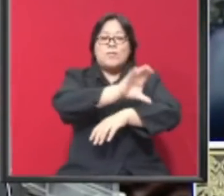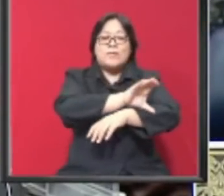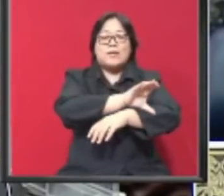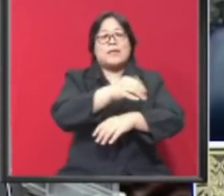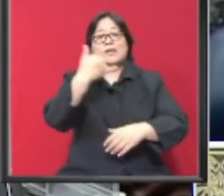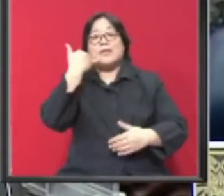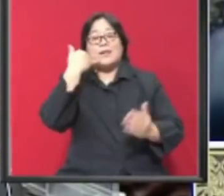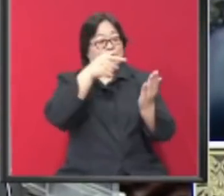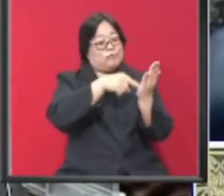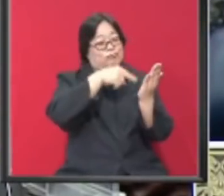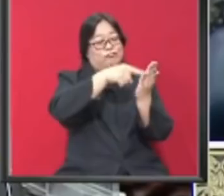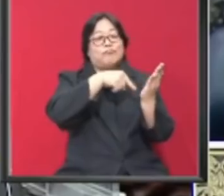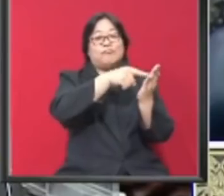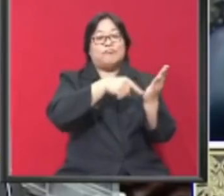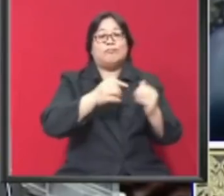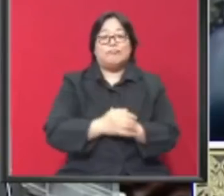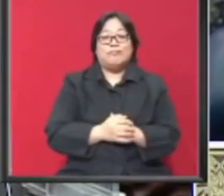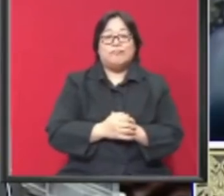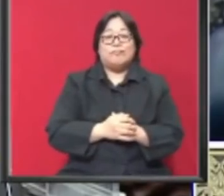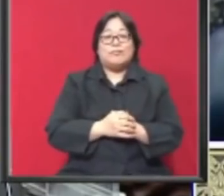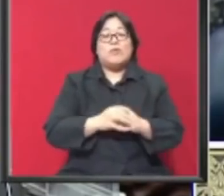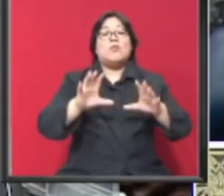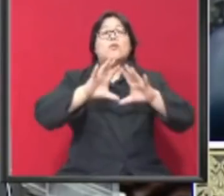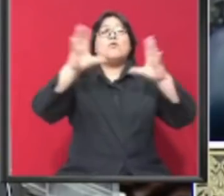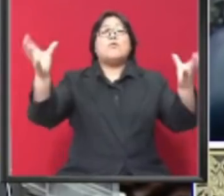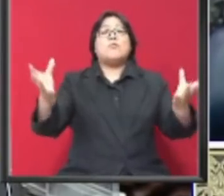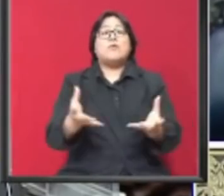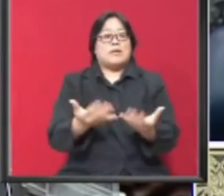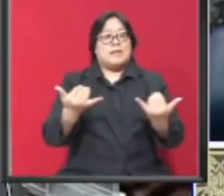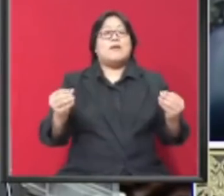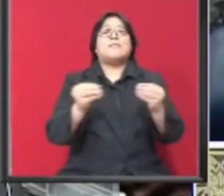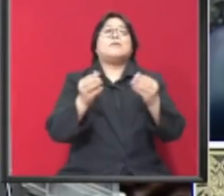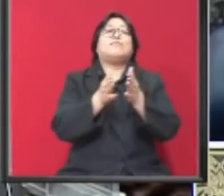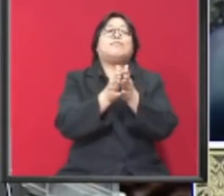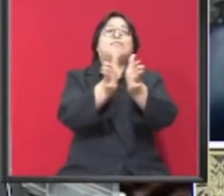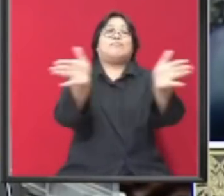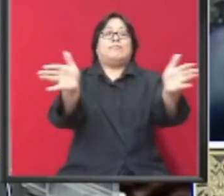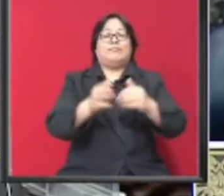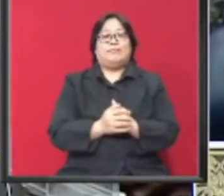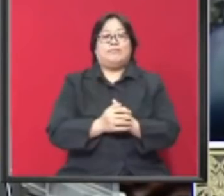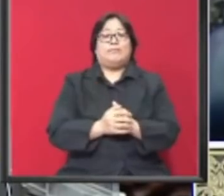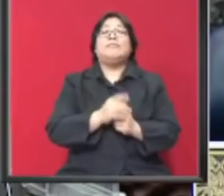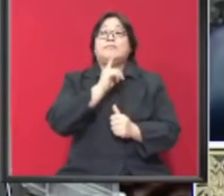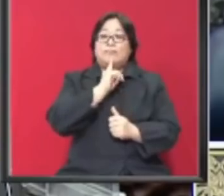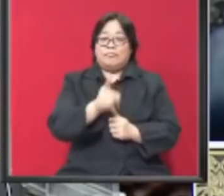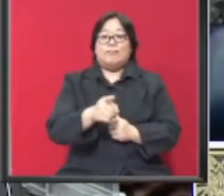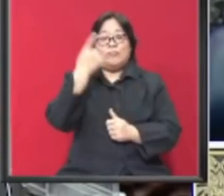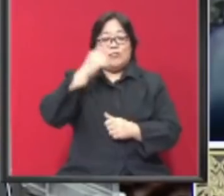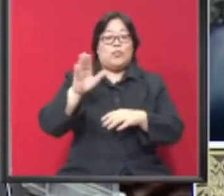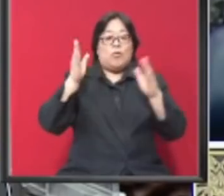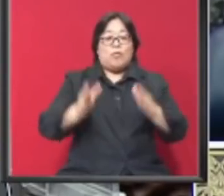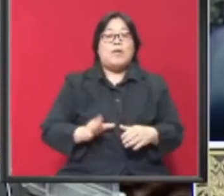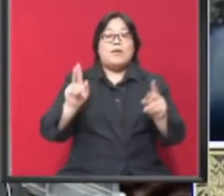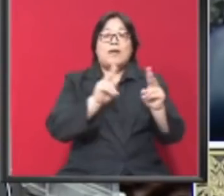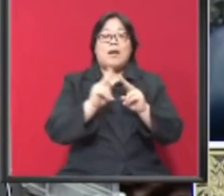telefon bimbit pasaran dunia menjadi lebih terbuka walaupun kepada pengusaha